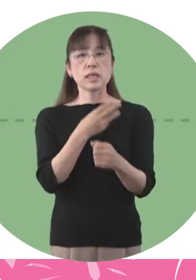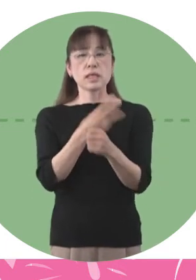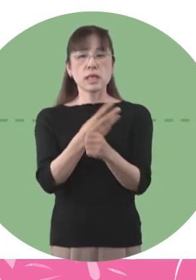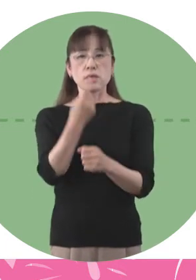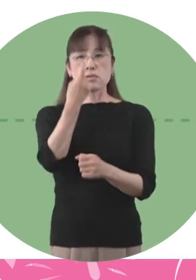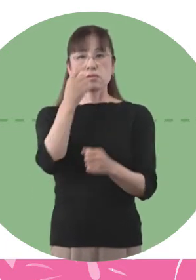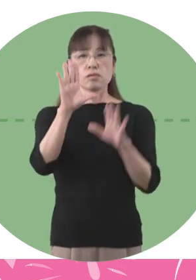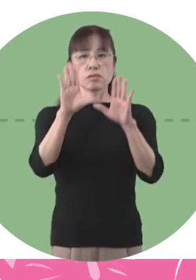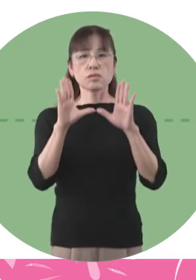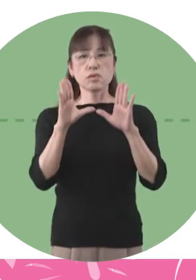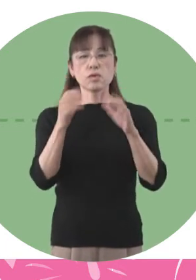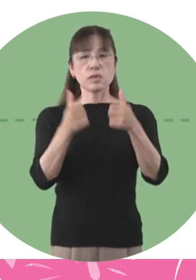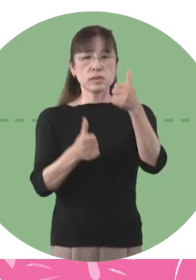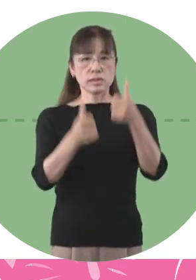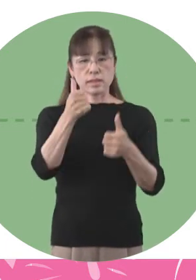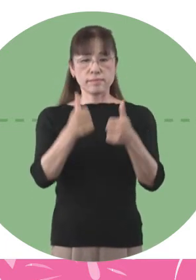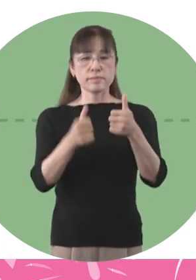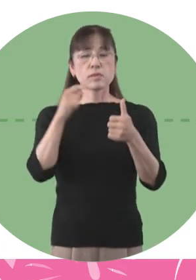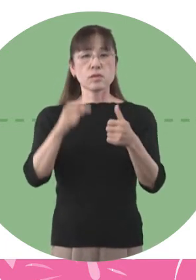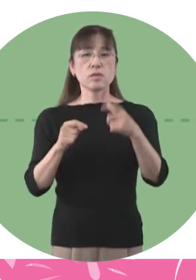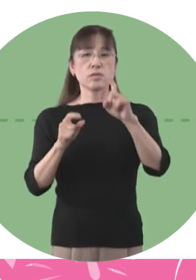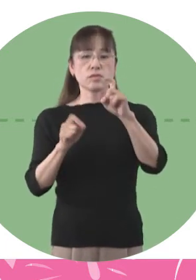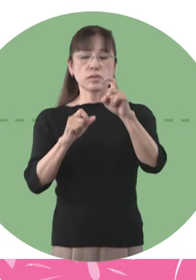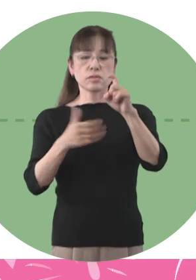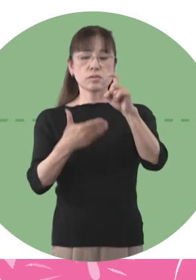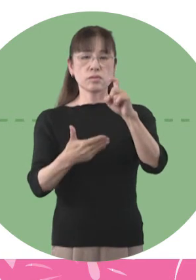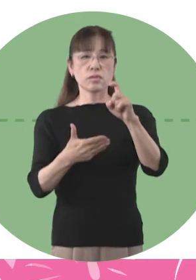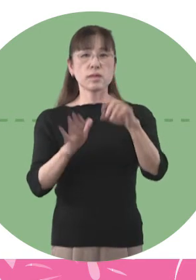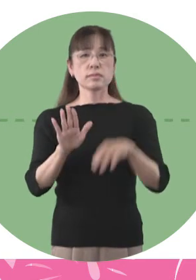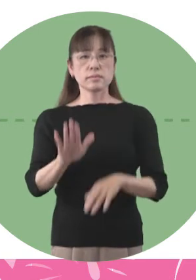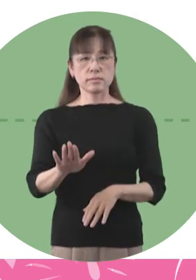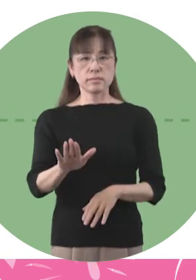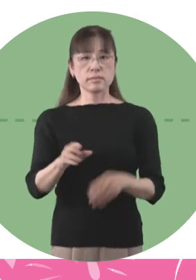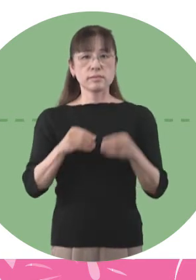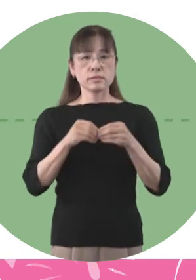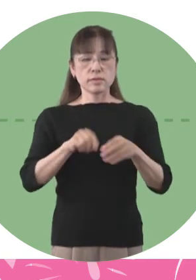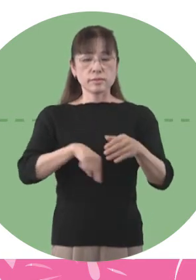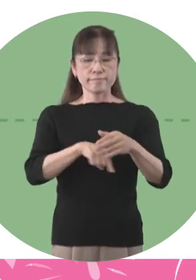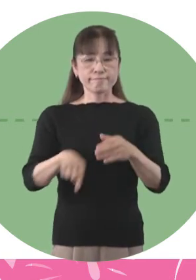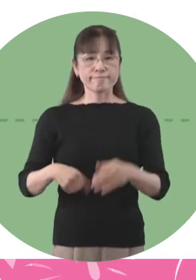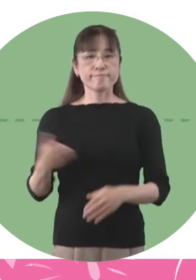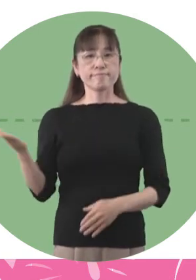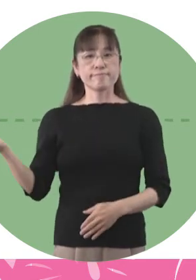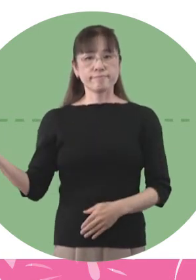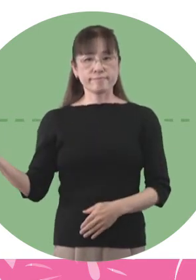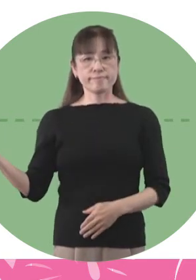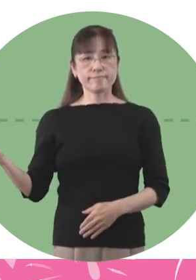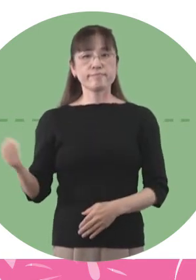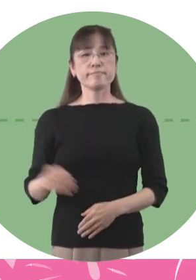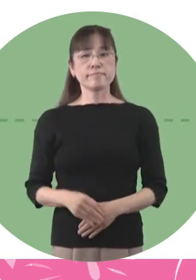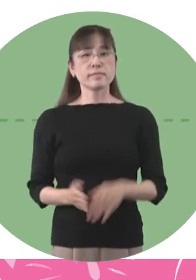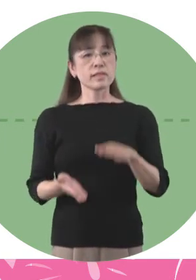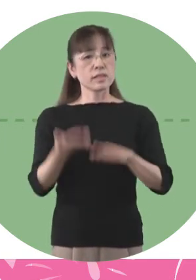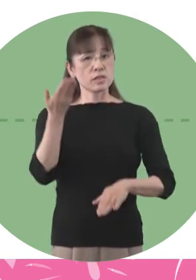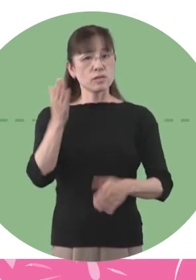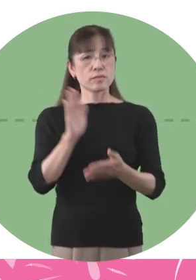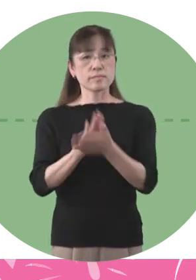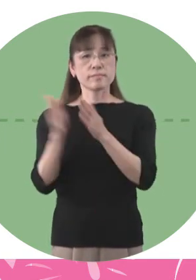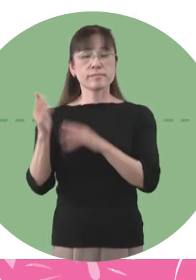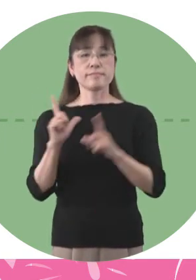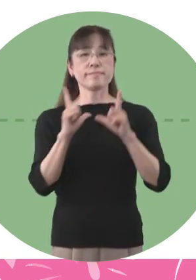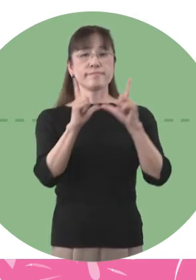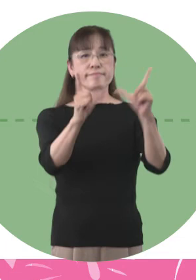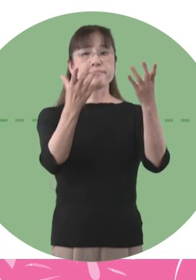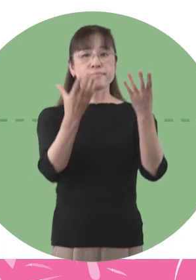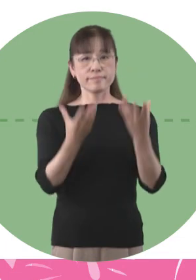講試験を10月9日に実施します。詳しくはご覧のところまで。以上、県からのお知らせ